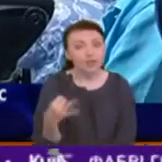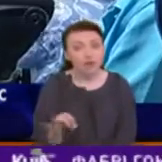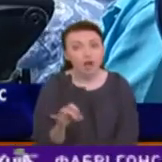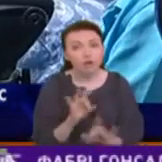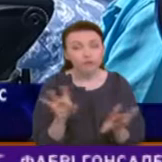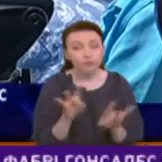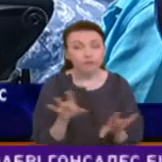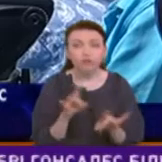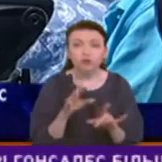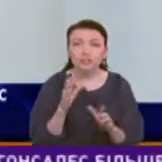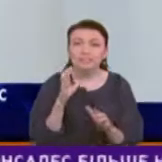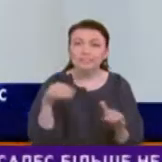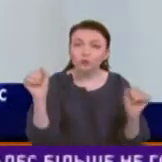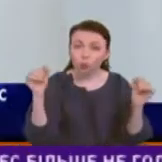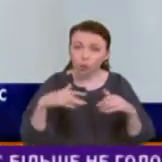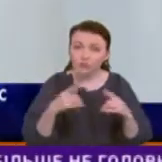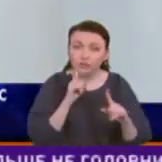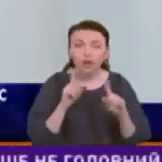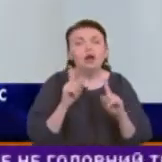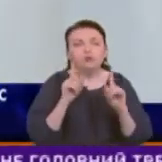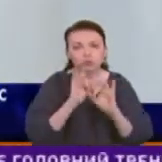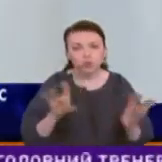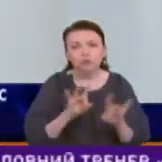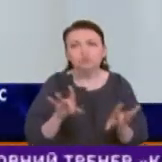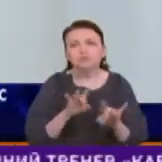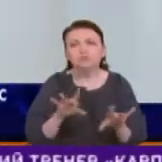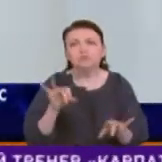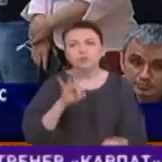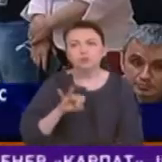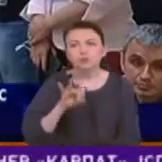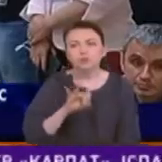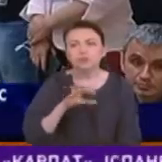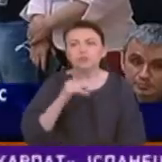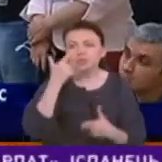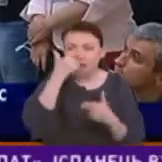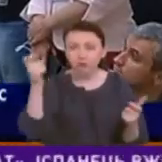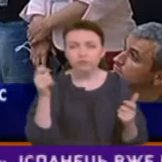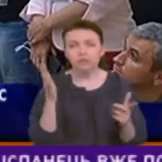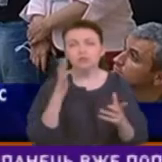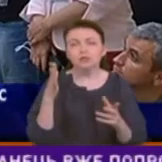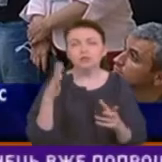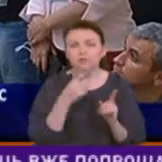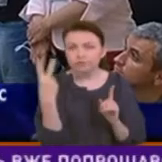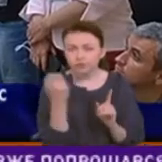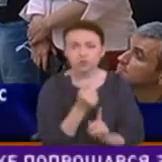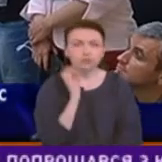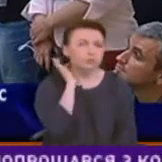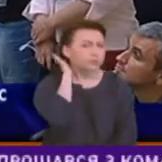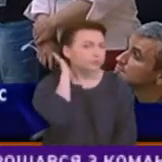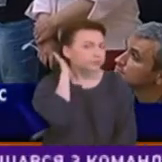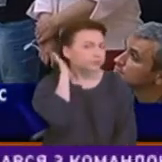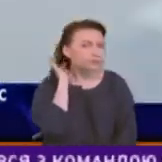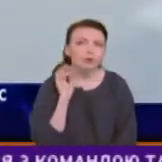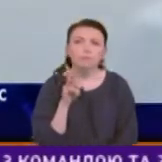Синоді сторони обговорювали ситуацію, яка склалася у Православній Церкві України, і заяви, які лунали впродовж останніх двох тижнів. Митрополит